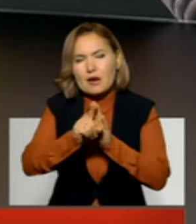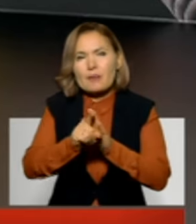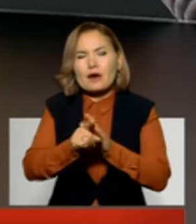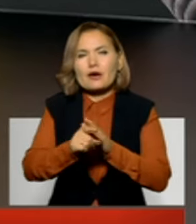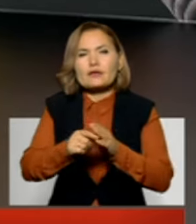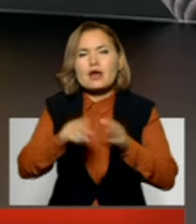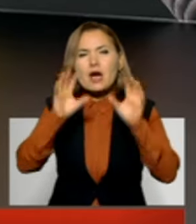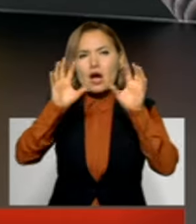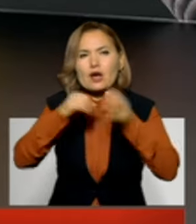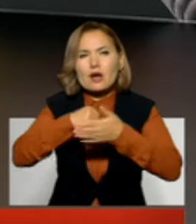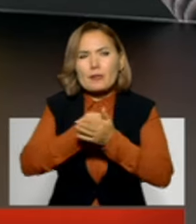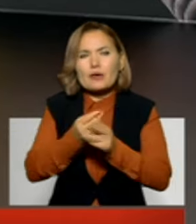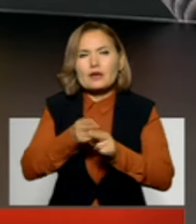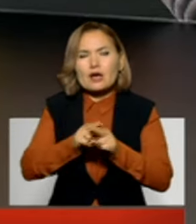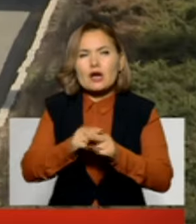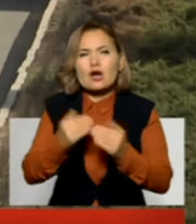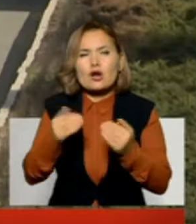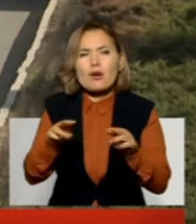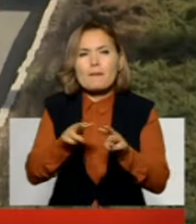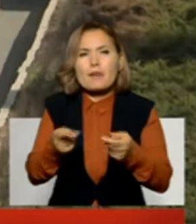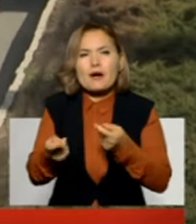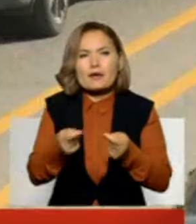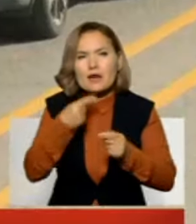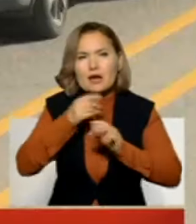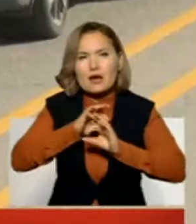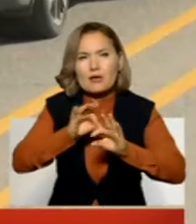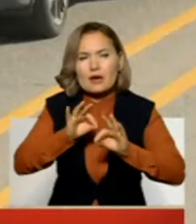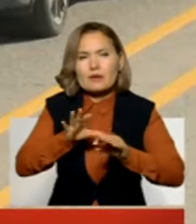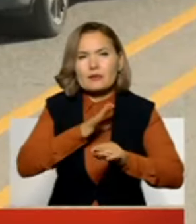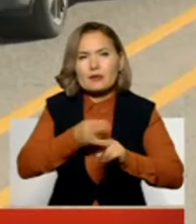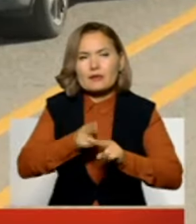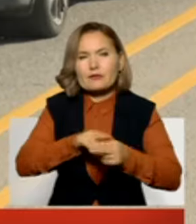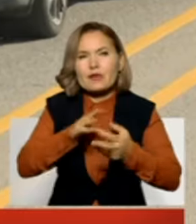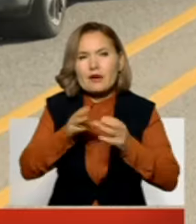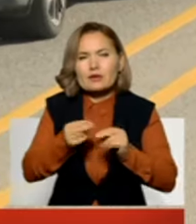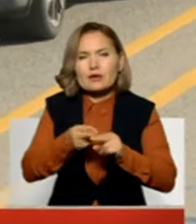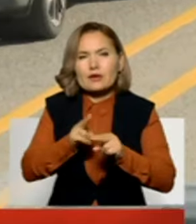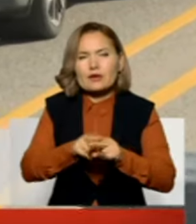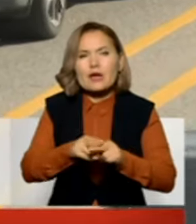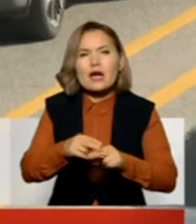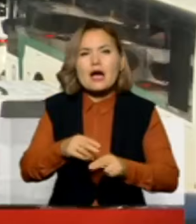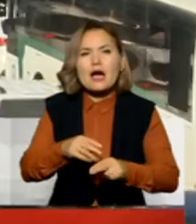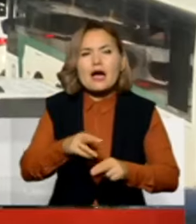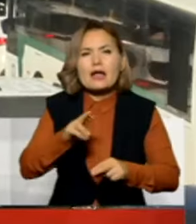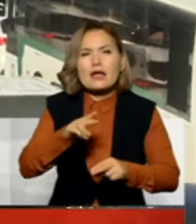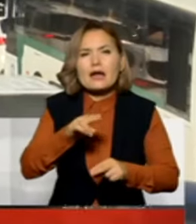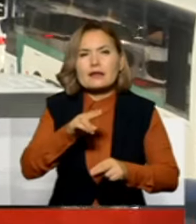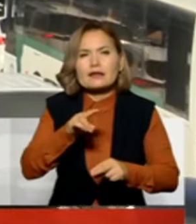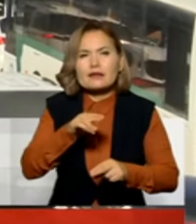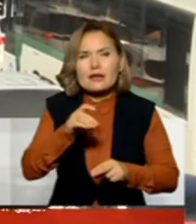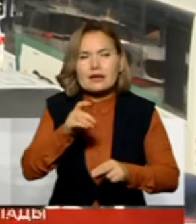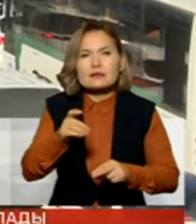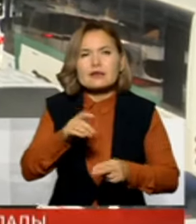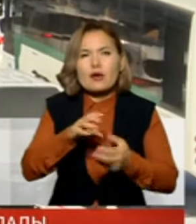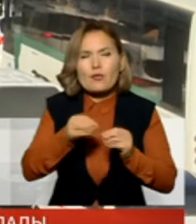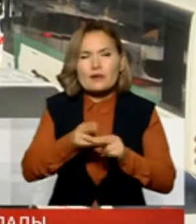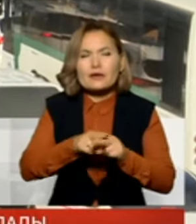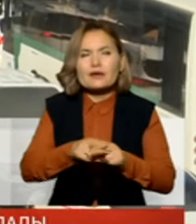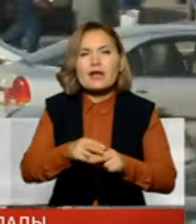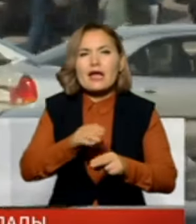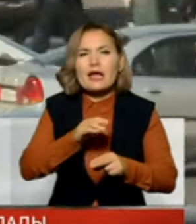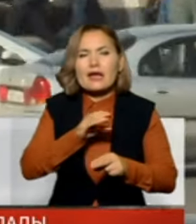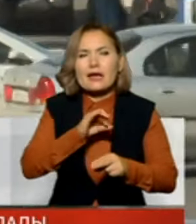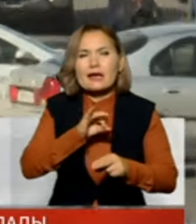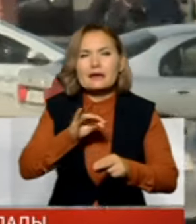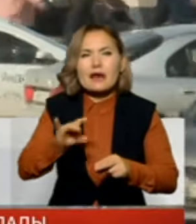еді. Бұл туралы көлік министрі Марат Қарабаев мәлімдеді. Ведомство осы бойынша Яндекс және Индрайвер компанияларымен